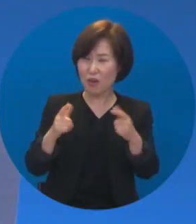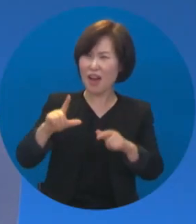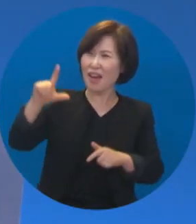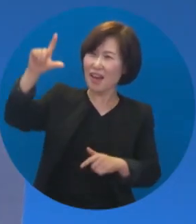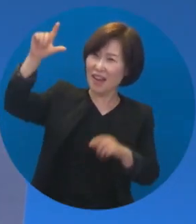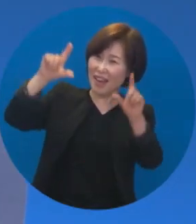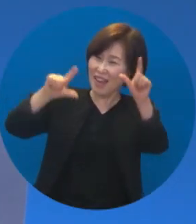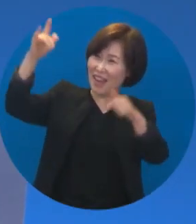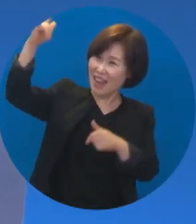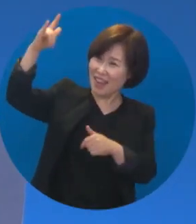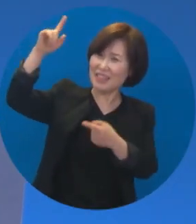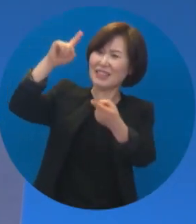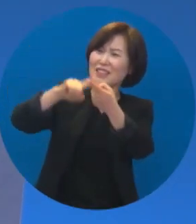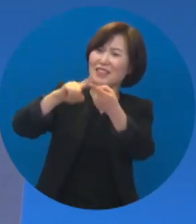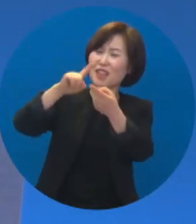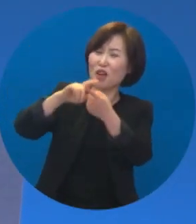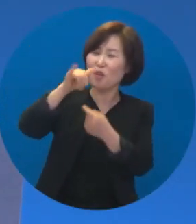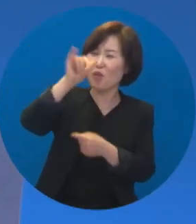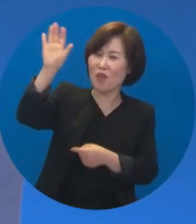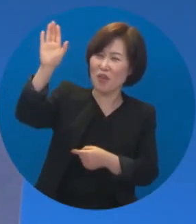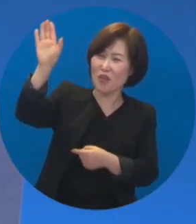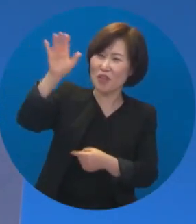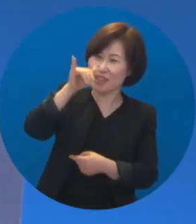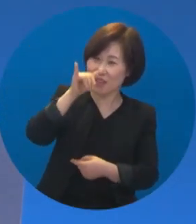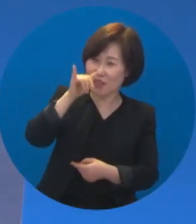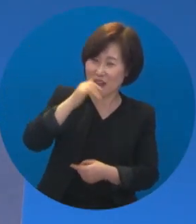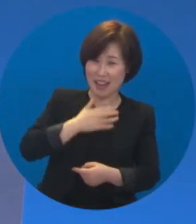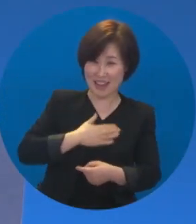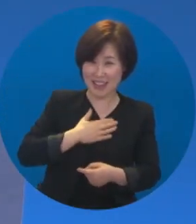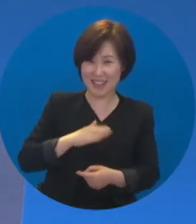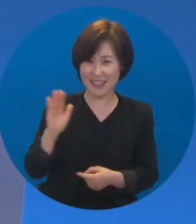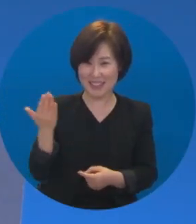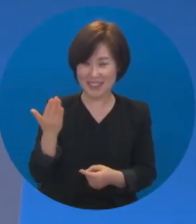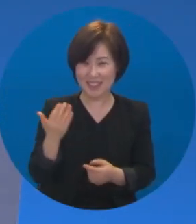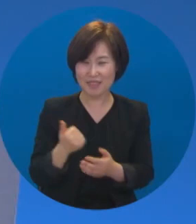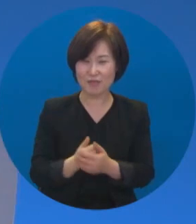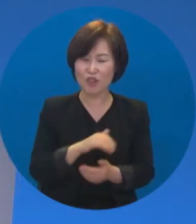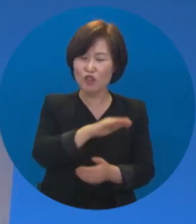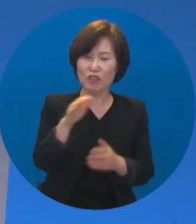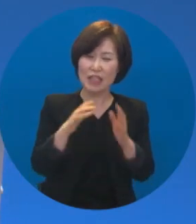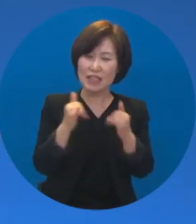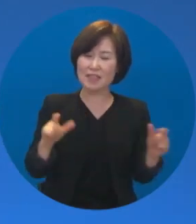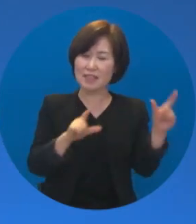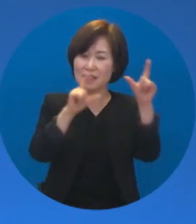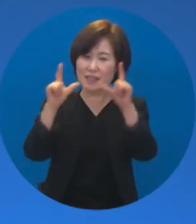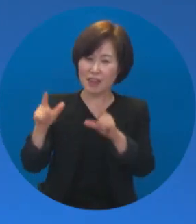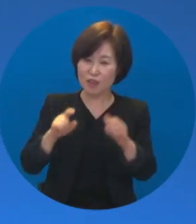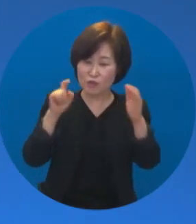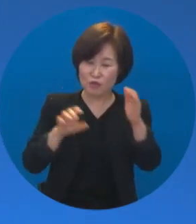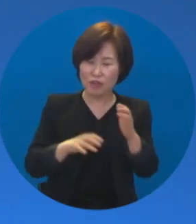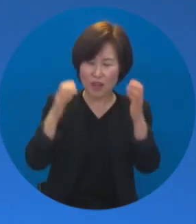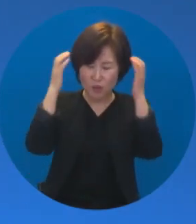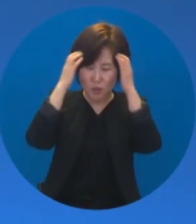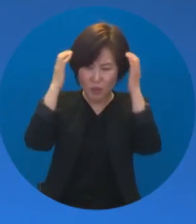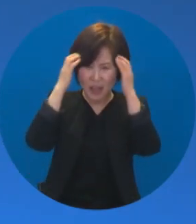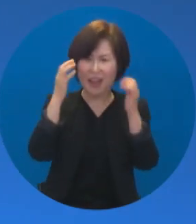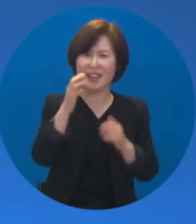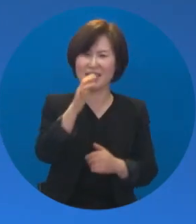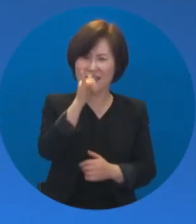있어. 우리의 인생 중에 고난을 만날 거예요. 피해갈 수